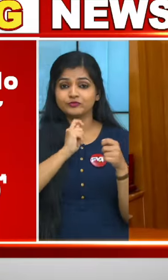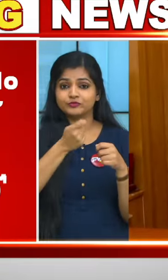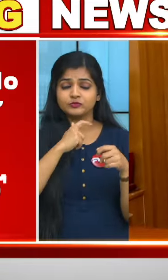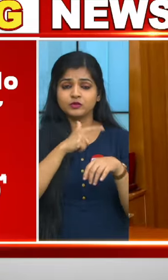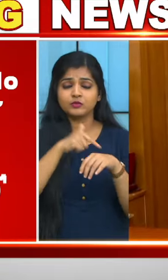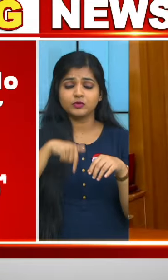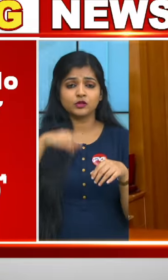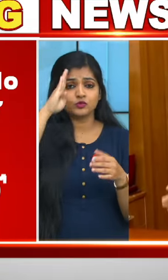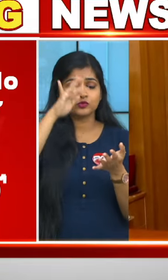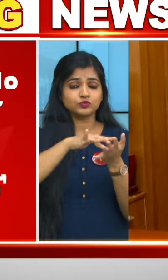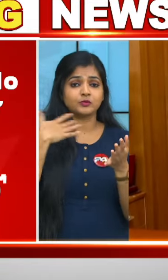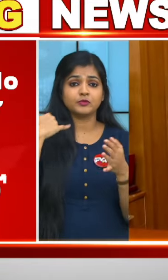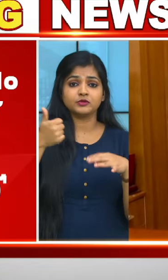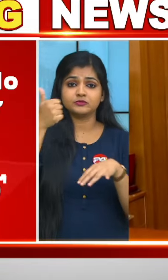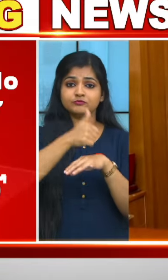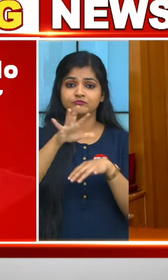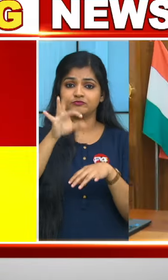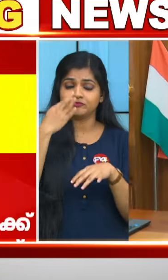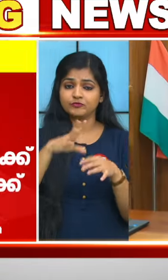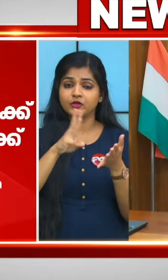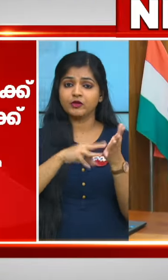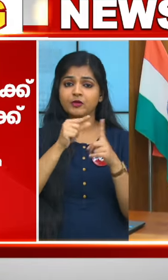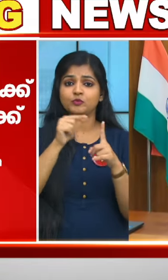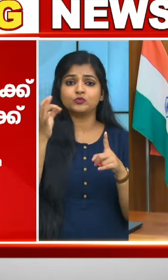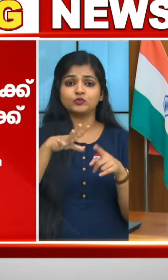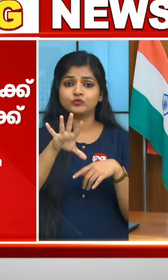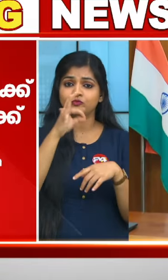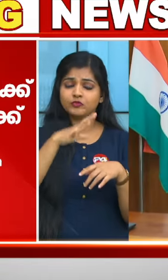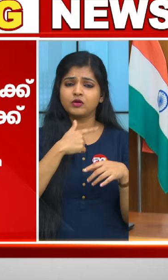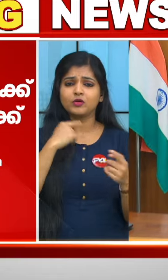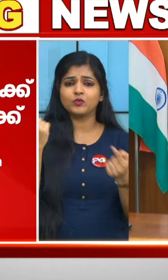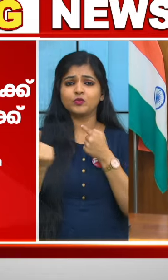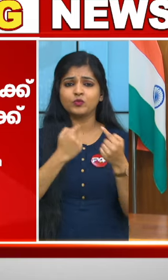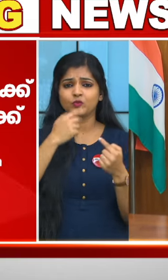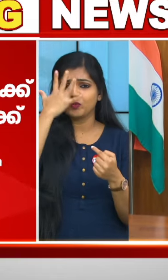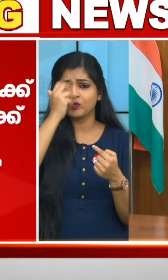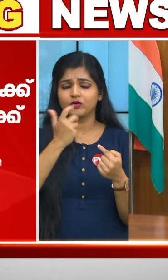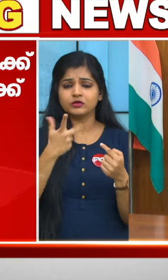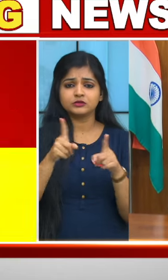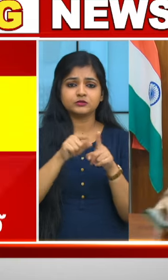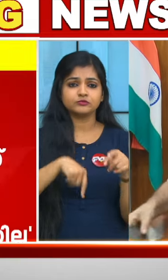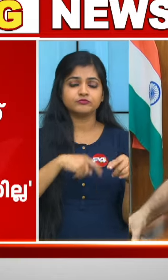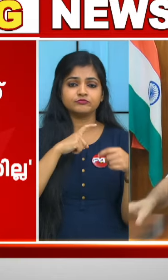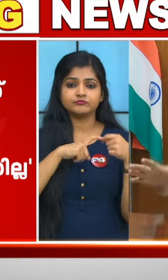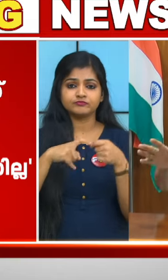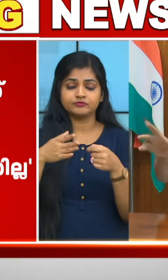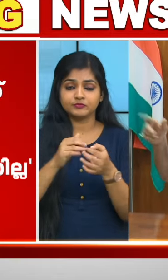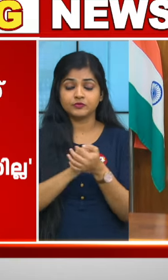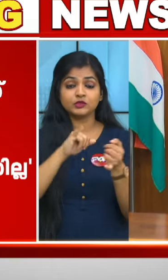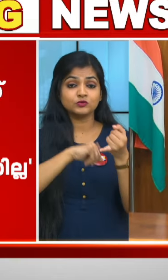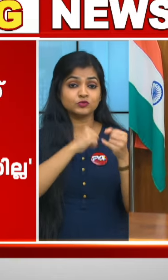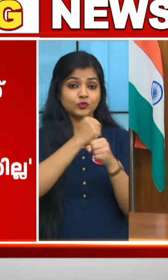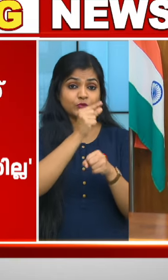കിട്ടി, അതോടൊപ്പം തന്നെ ഒരു MP-യെ കിട്ടി, അതിന് തന്നെ എന്തിന് പഴിക്കണം എന്നുള്ളതാണ് ചോദിക്കുന്നത്. അതോടൊപ്പം തന്നെ സുരേഷ് ഗോപിയുമായി യാതൊരു